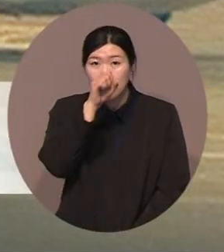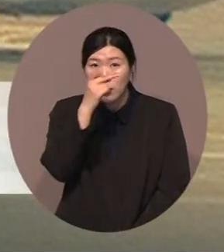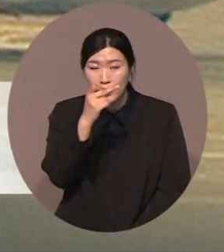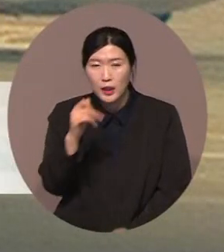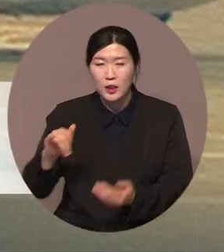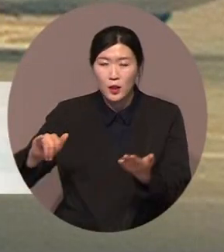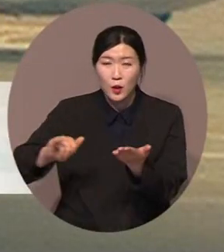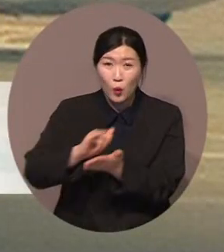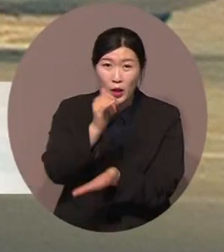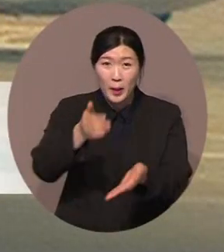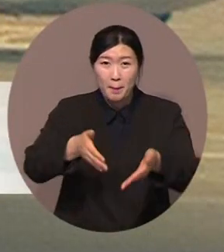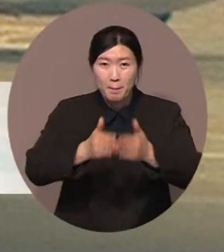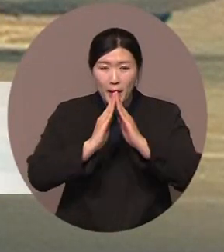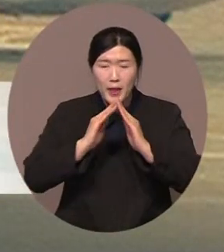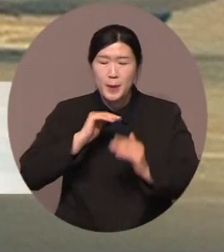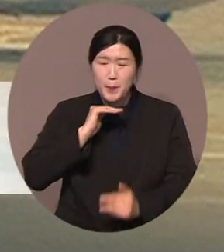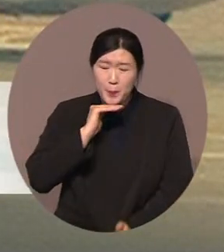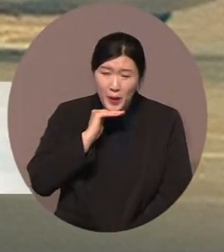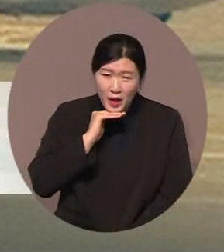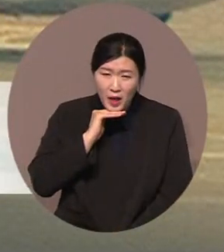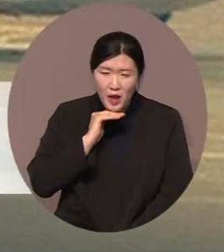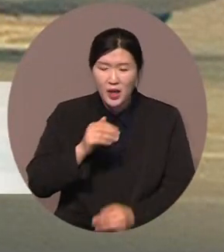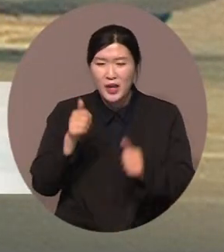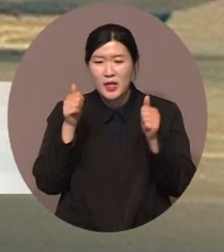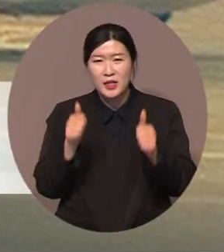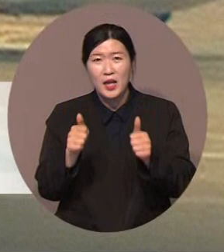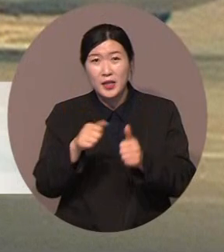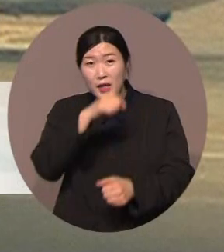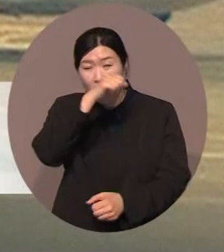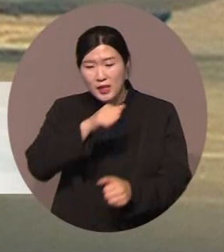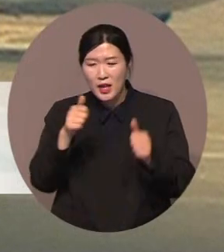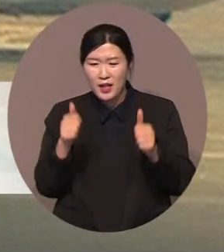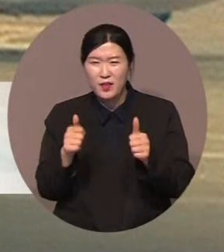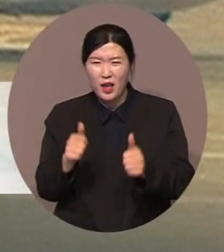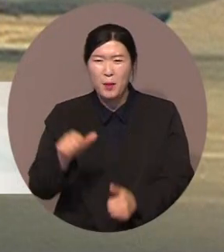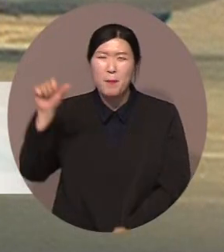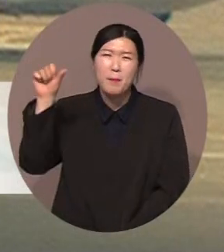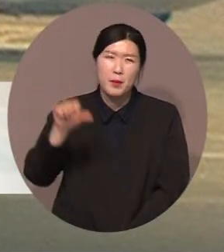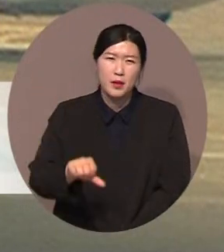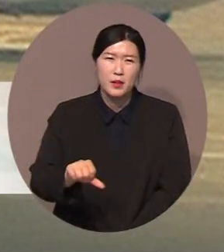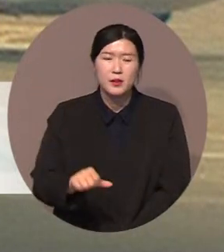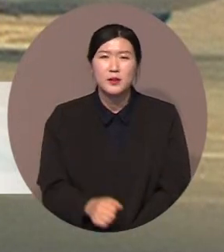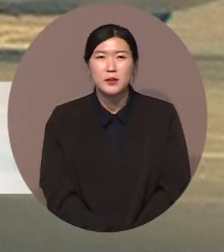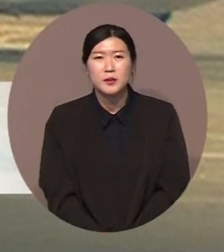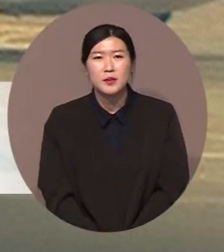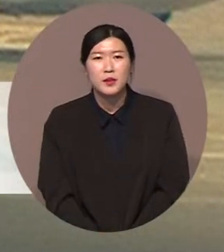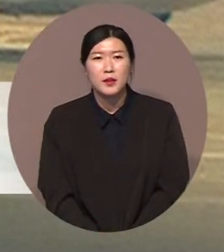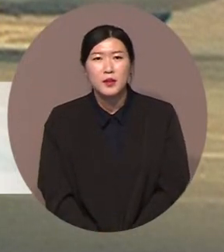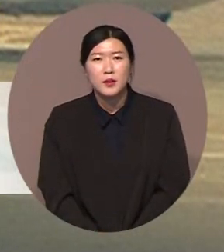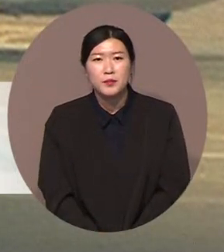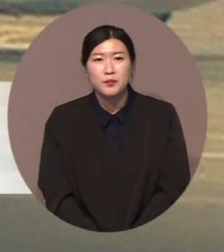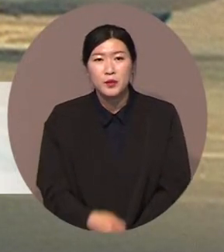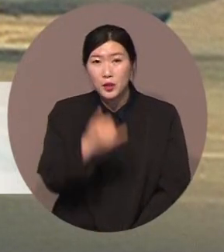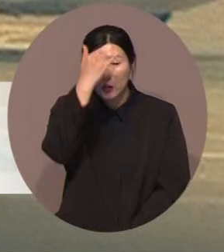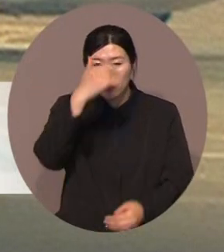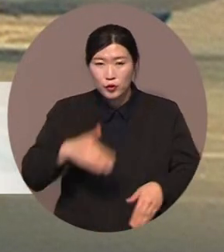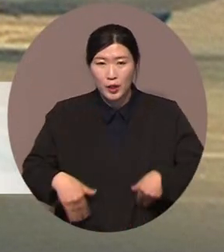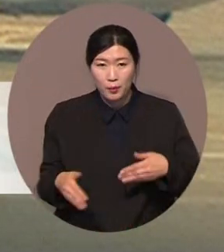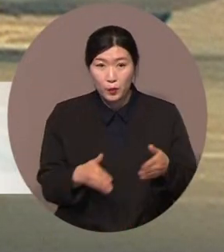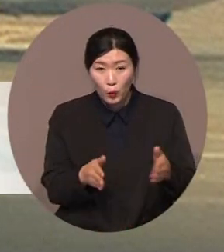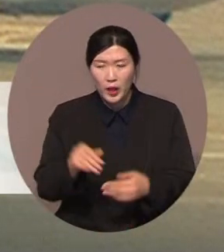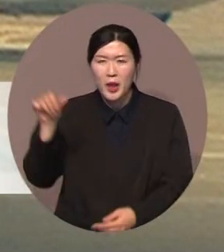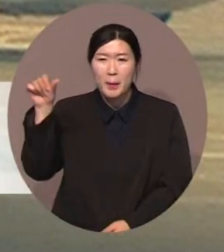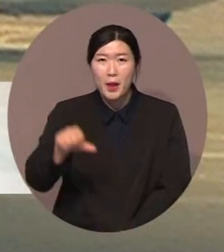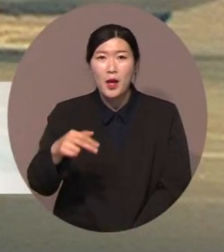서산공항 건설 사업이 결국 우려했던 대로 정부의 예비 타당성 조사의 문턱을 넘지 못했습니다. 충남도는 예타를 받지